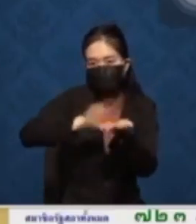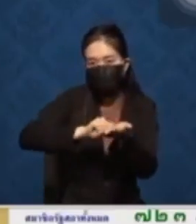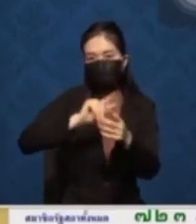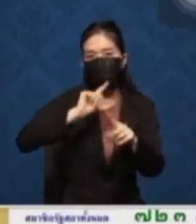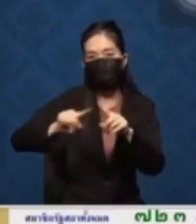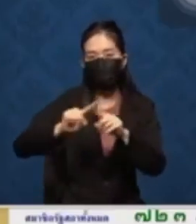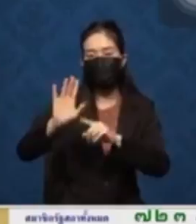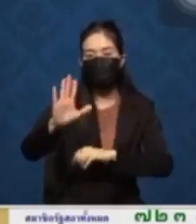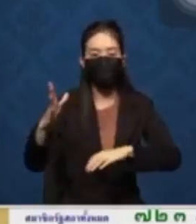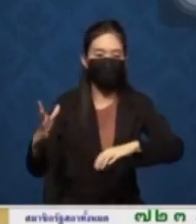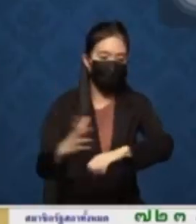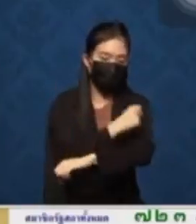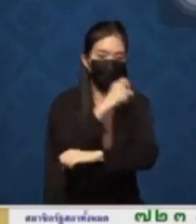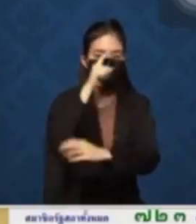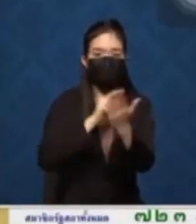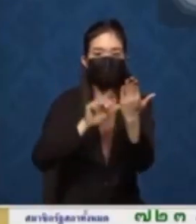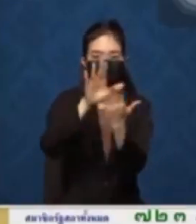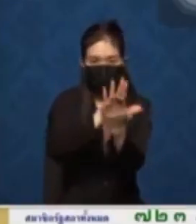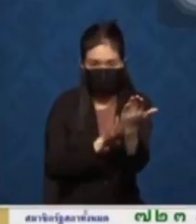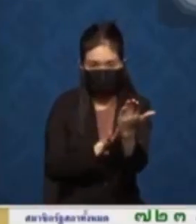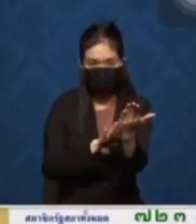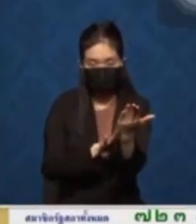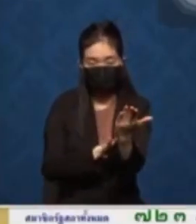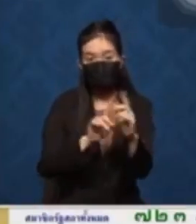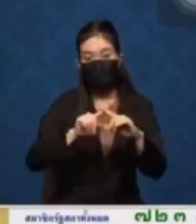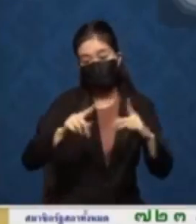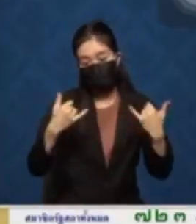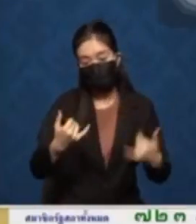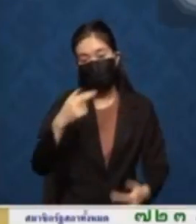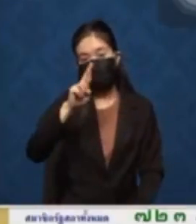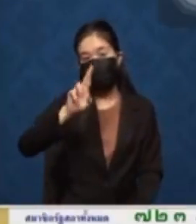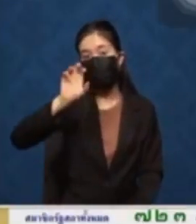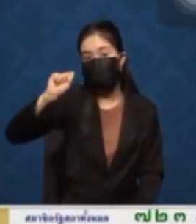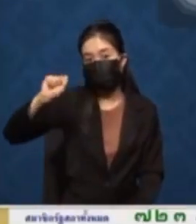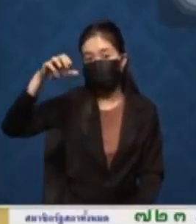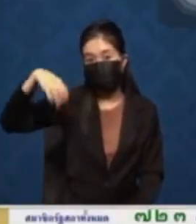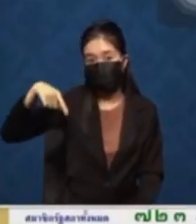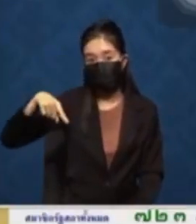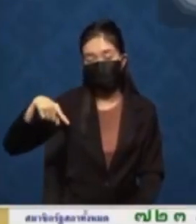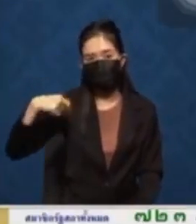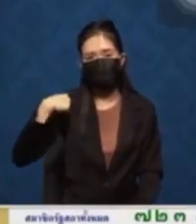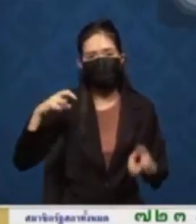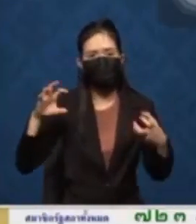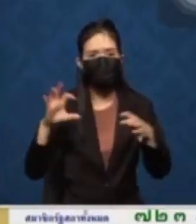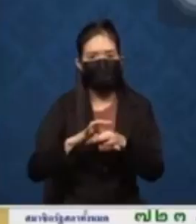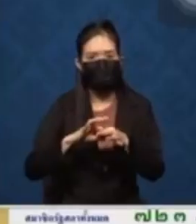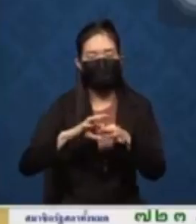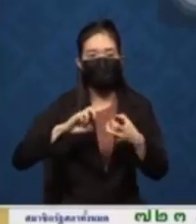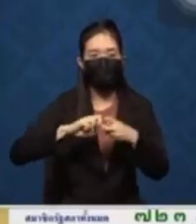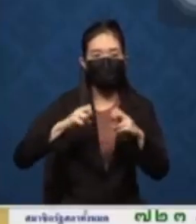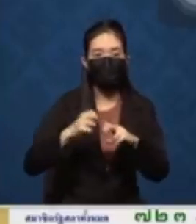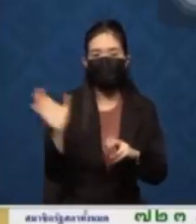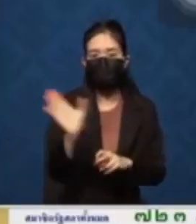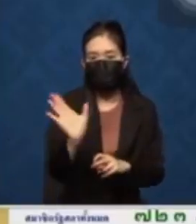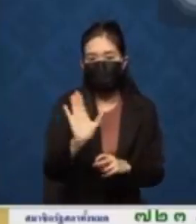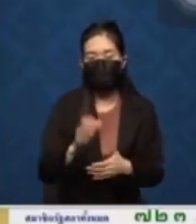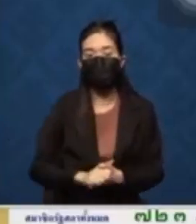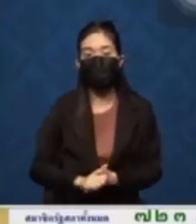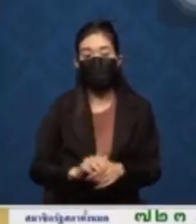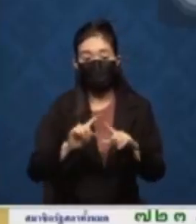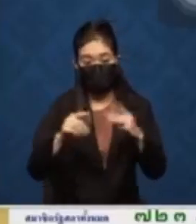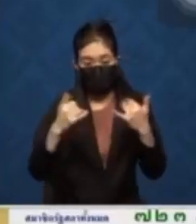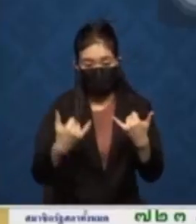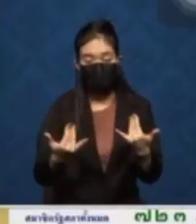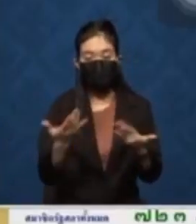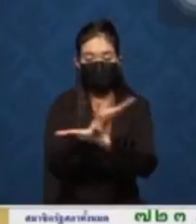ไทยไม่ใช่ในฐานะส่วนหนึ่งของการอภิปรายคัดค้านร่างแก้ไขรัฐธรรมนูญของกลุ่ม Resolution แต่การอภิ